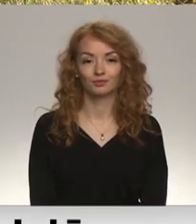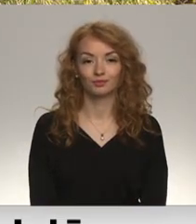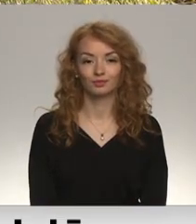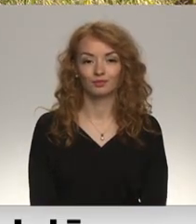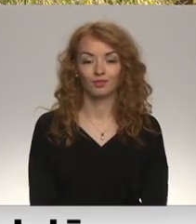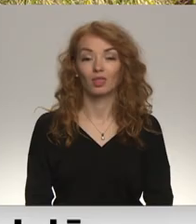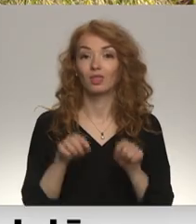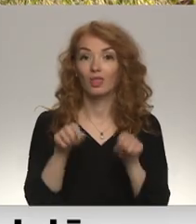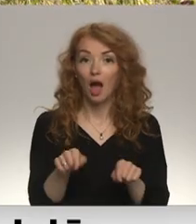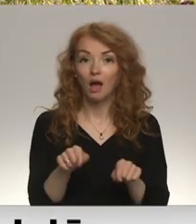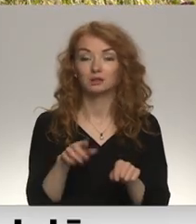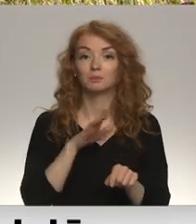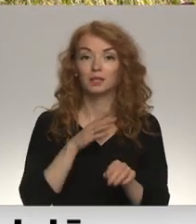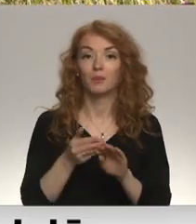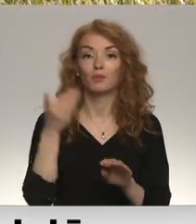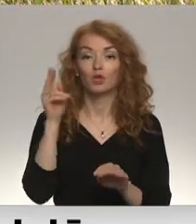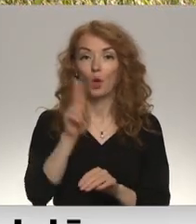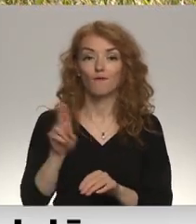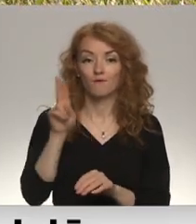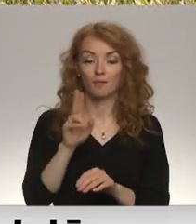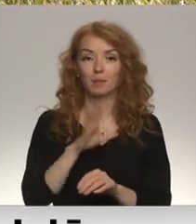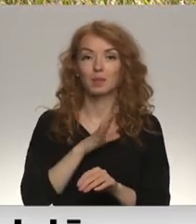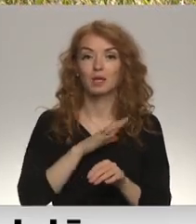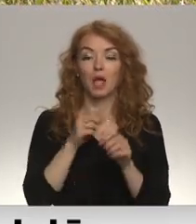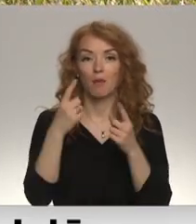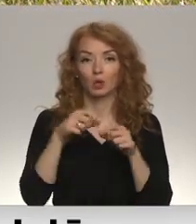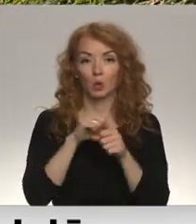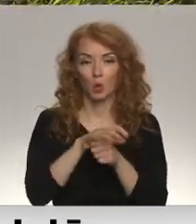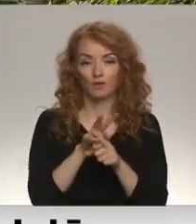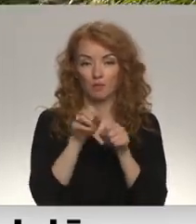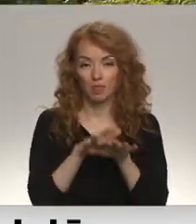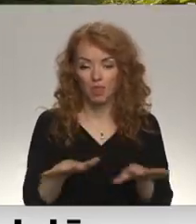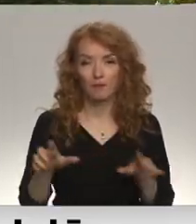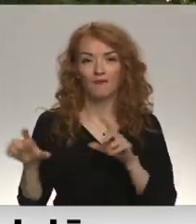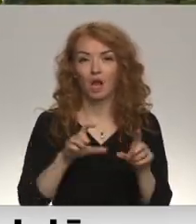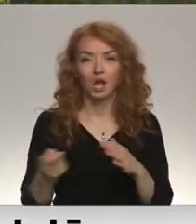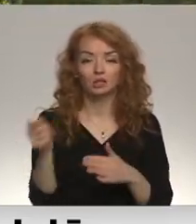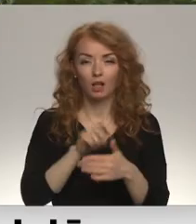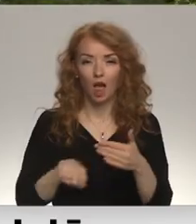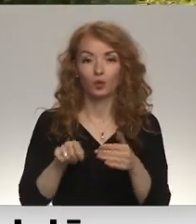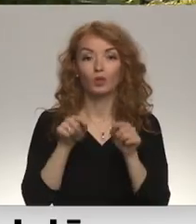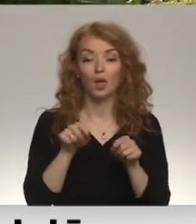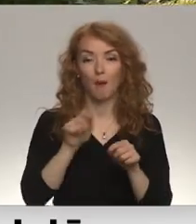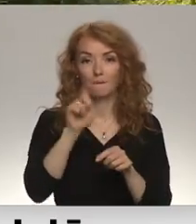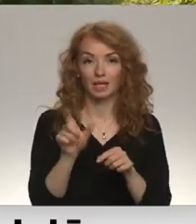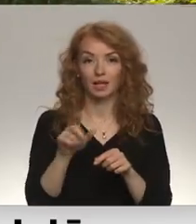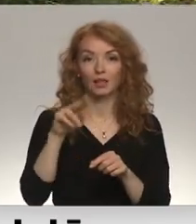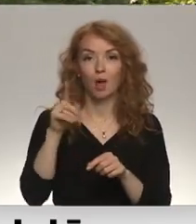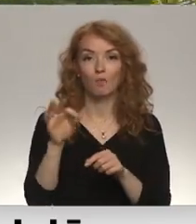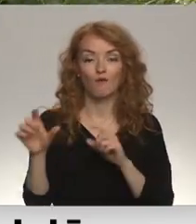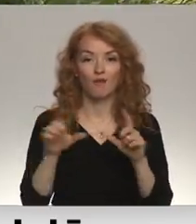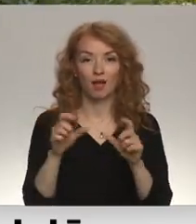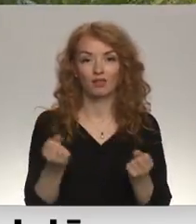Tā šeit izskatījās pērn novembrī. Bija pandēmija, tika slēgti daudz veikalu. Un tieši tobrīd depo darbinieki